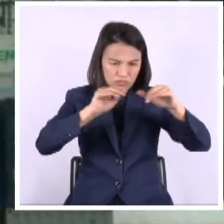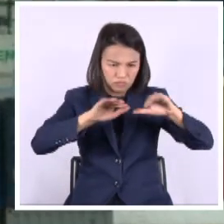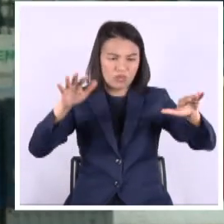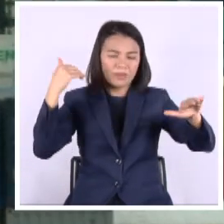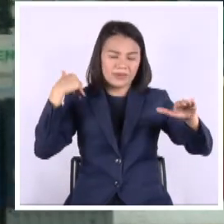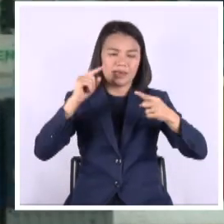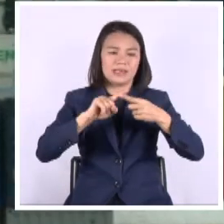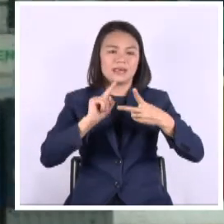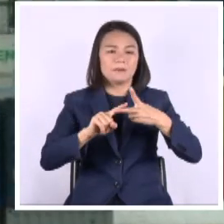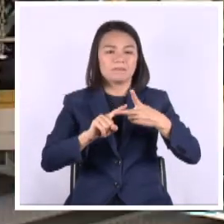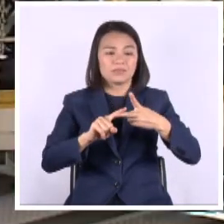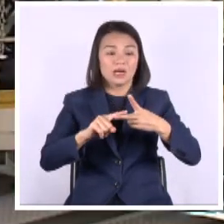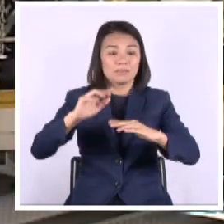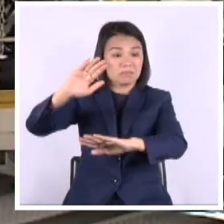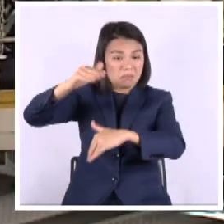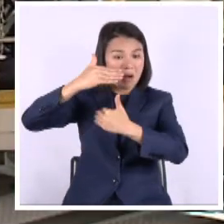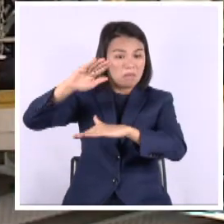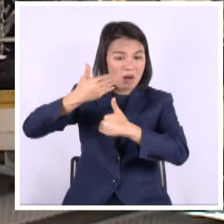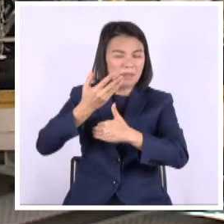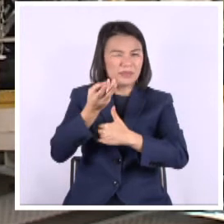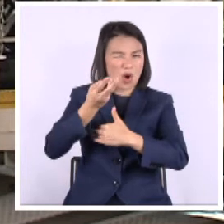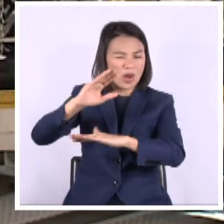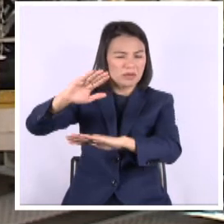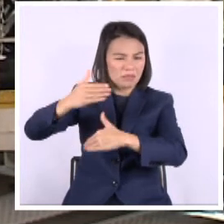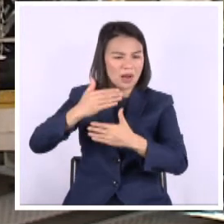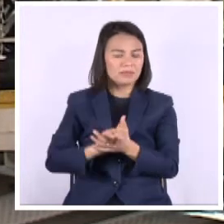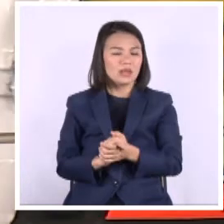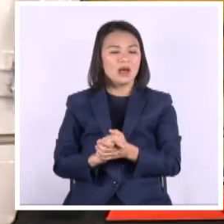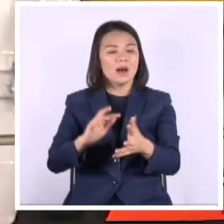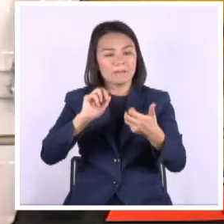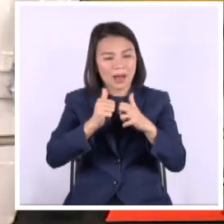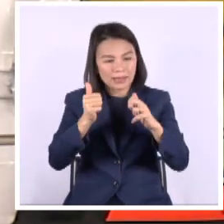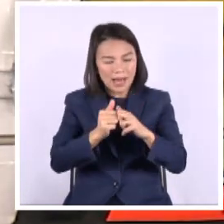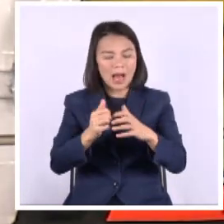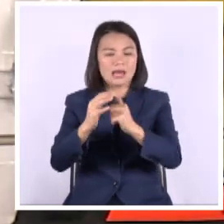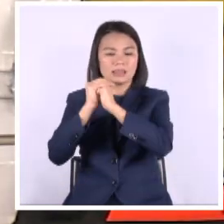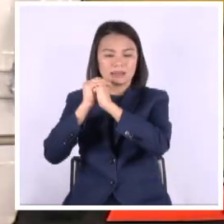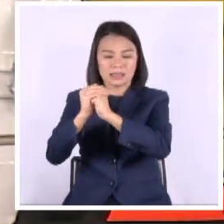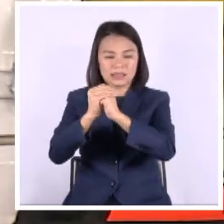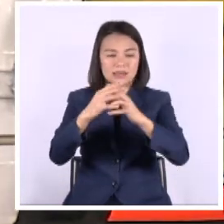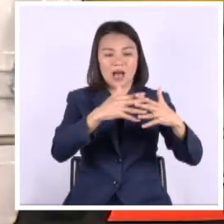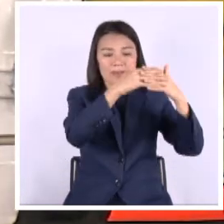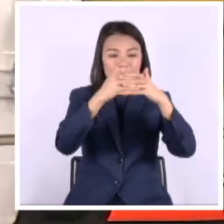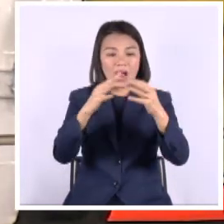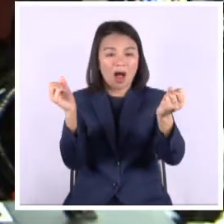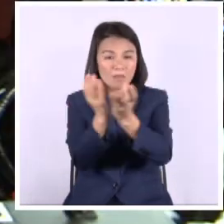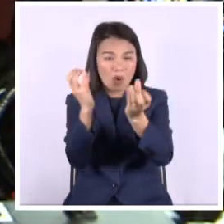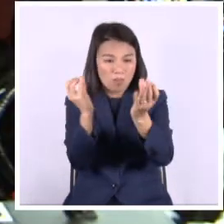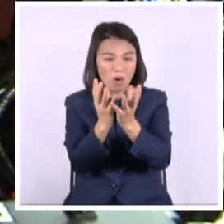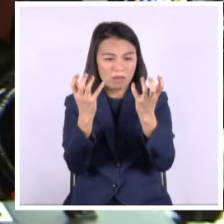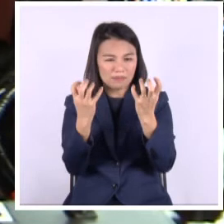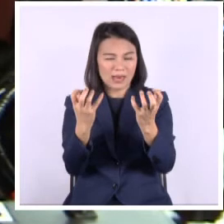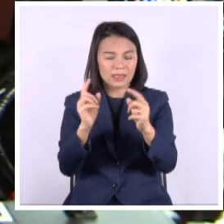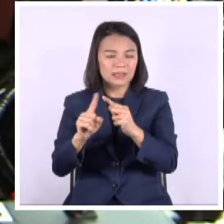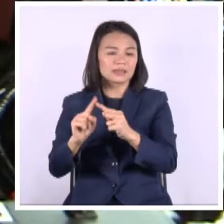คู่ค้านะครับการนำเข้าที่ยังขดตัวลงนะครับเรื่องของความตึงเครียดระหว่างจีนกับสหรัฐที่ยังมีอยู่ส่วนปัจจัยบวกนะครับคือ